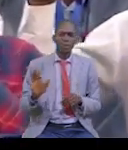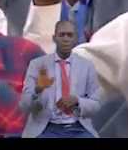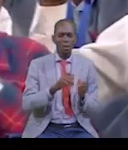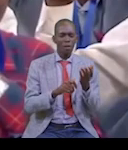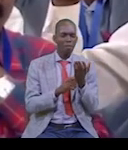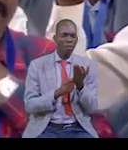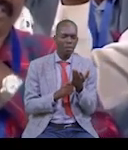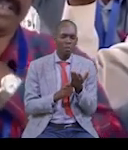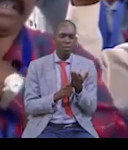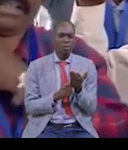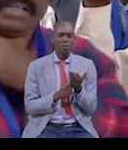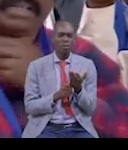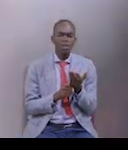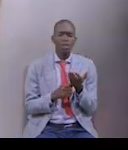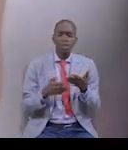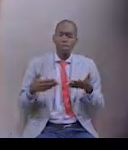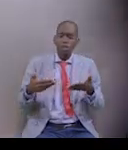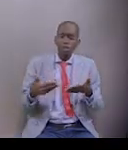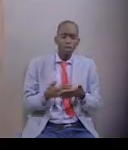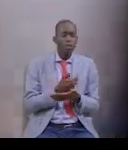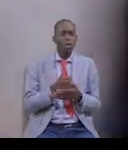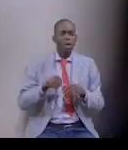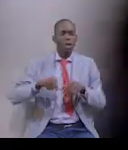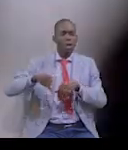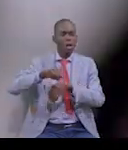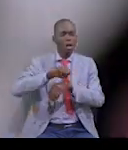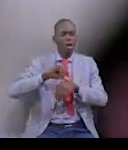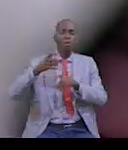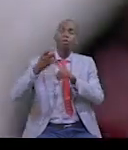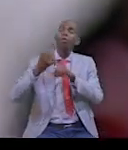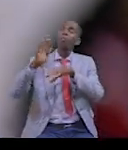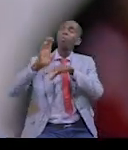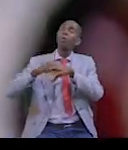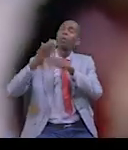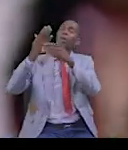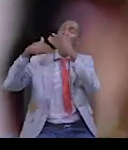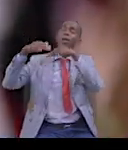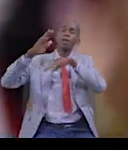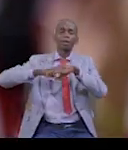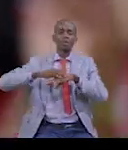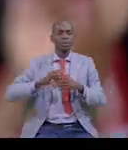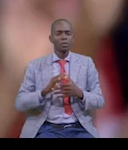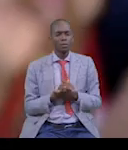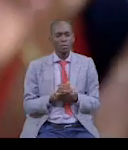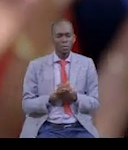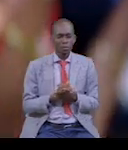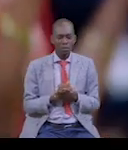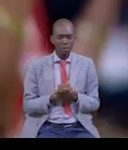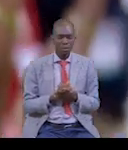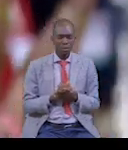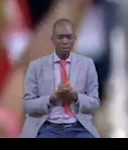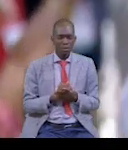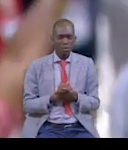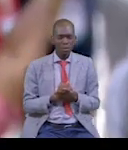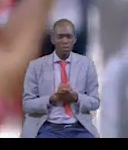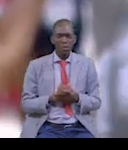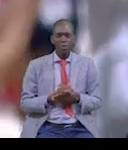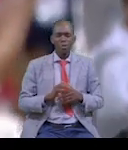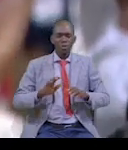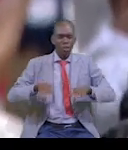వారి శరీరములో. New anointing from on high, ఉన్నతమైన స్థలం నుంచి నూతన